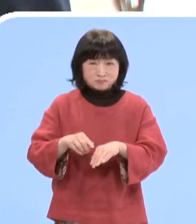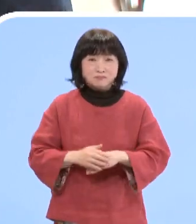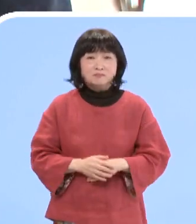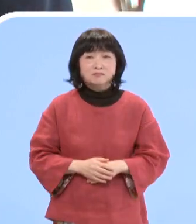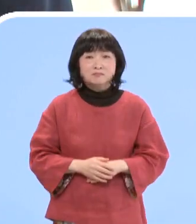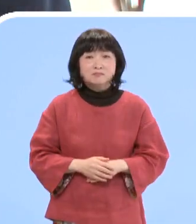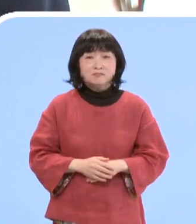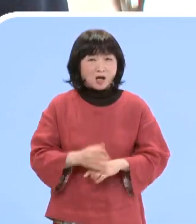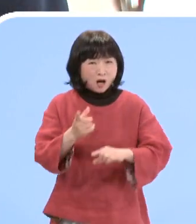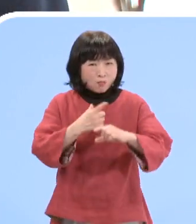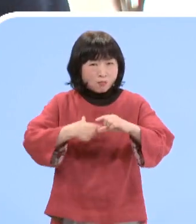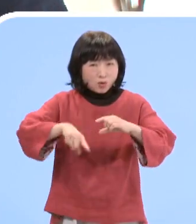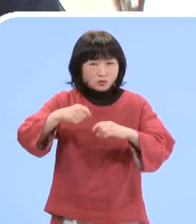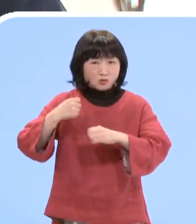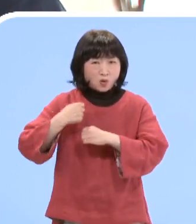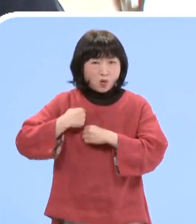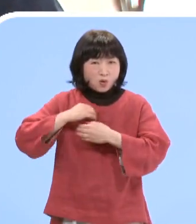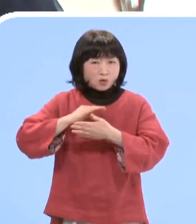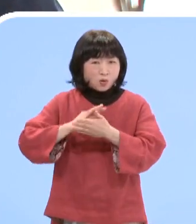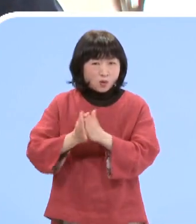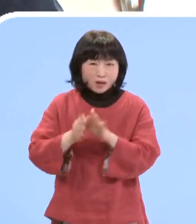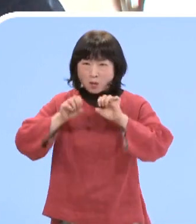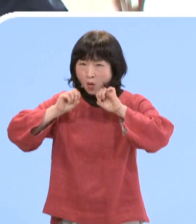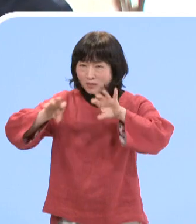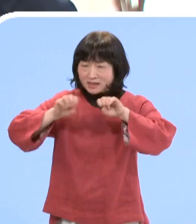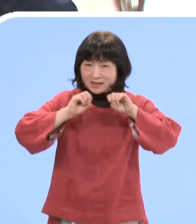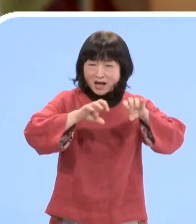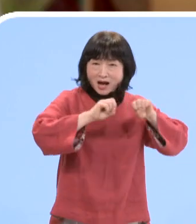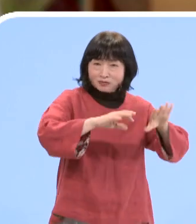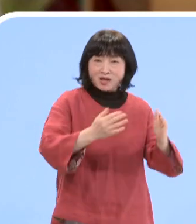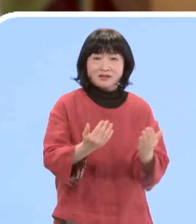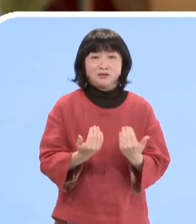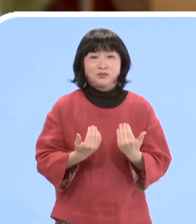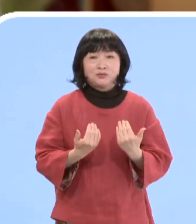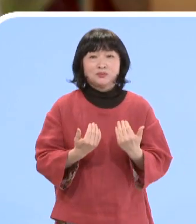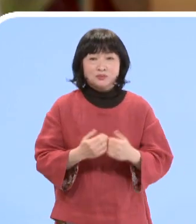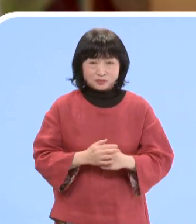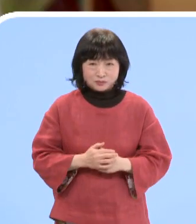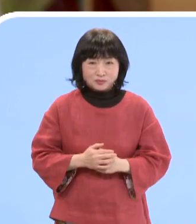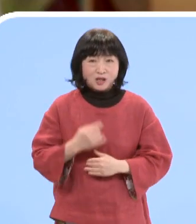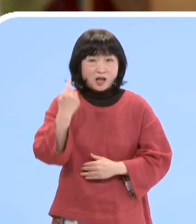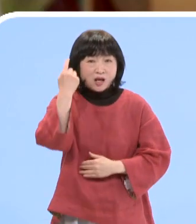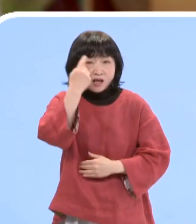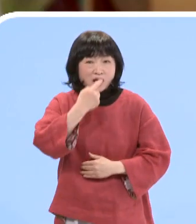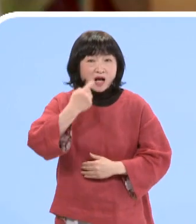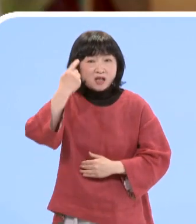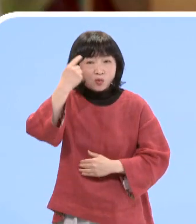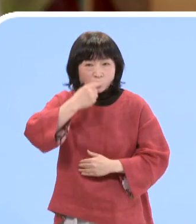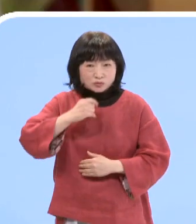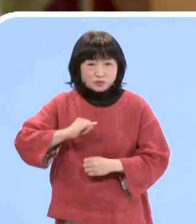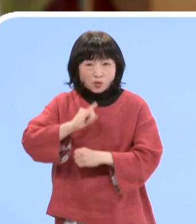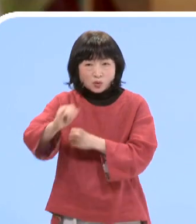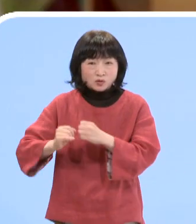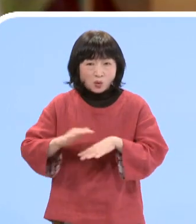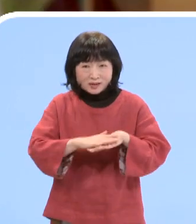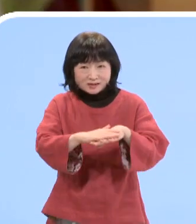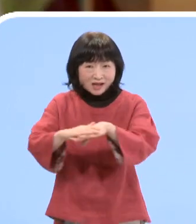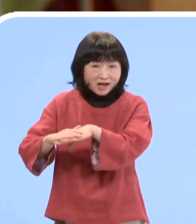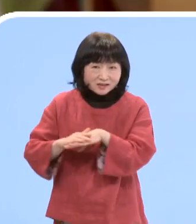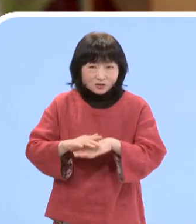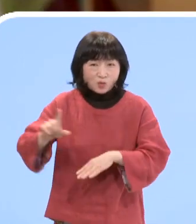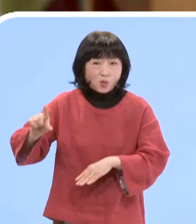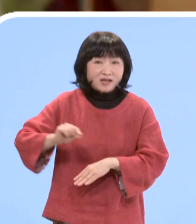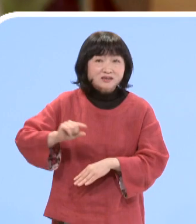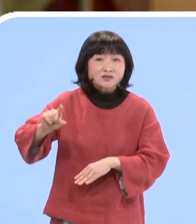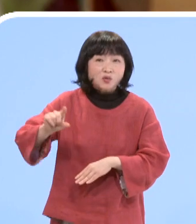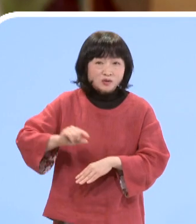から、はい、もっと兵庫を売り込まなきゃいかんという意味で外国の有力なウェブサイトを活用したり、 はい、 先ほど触れまし